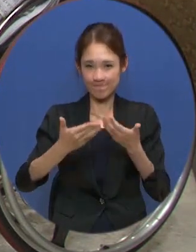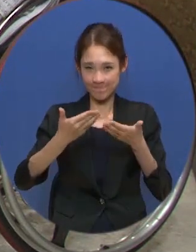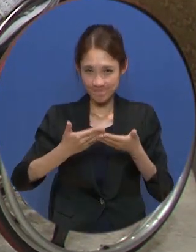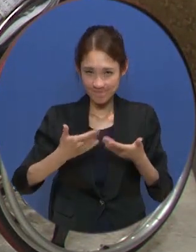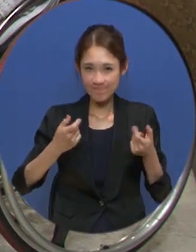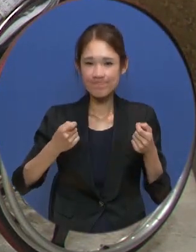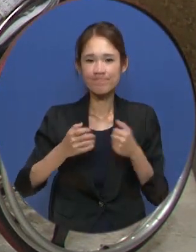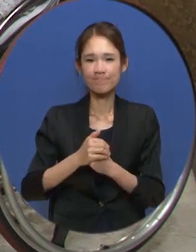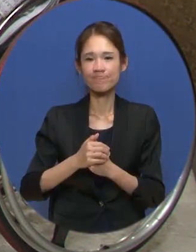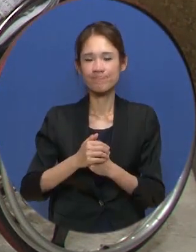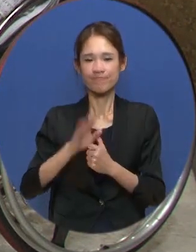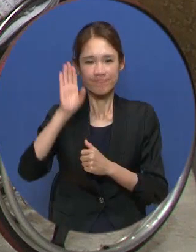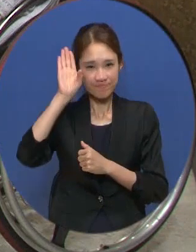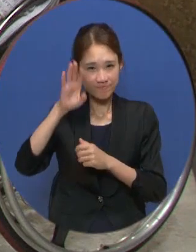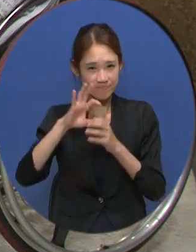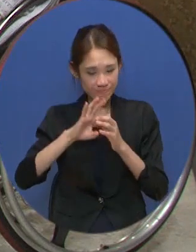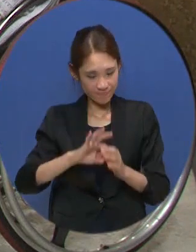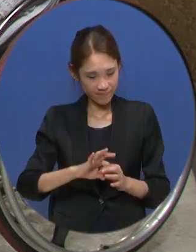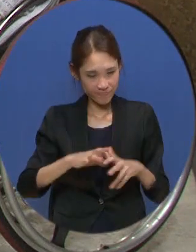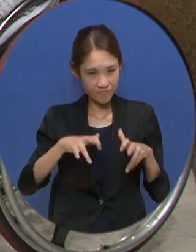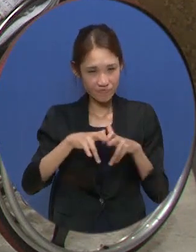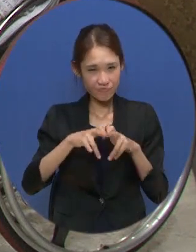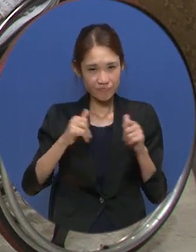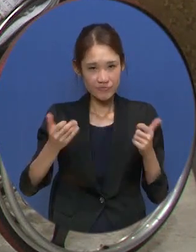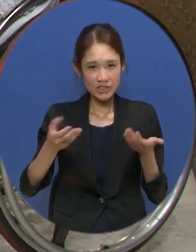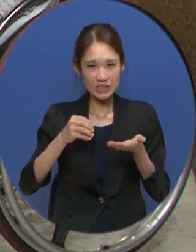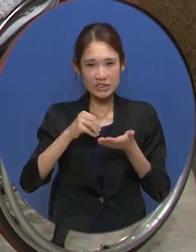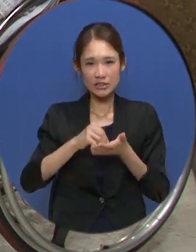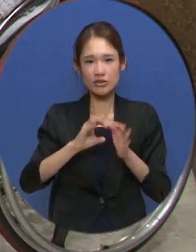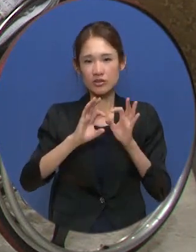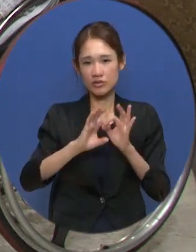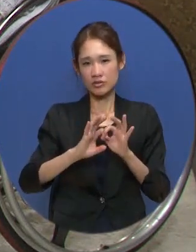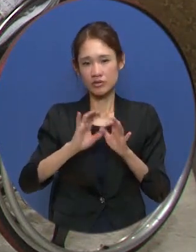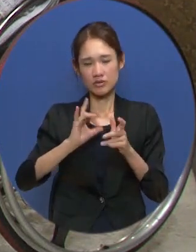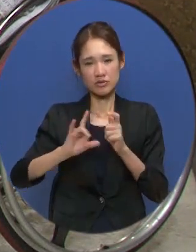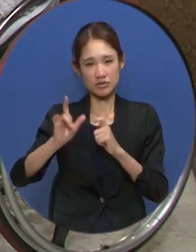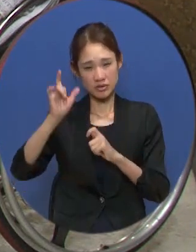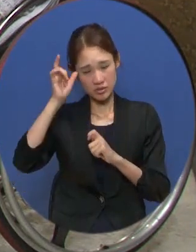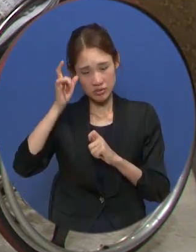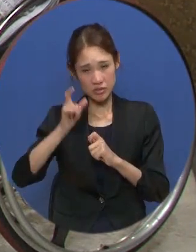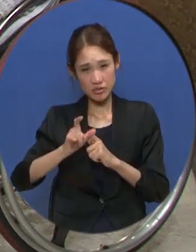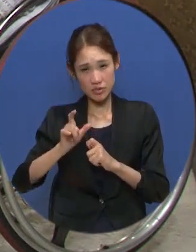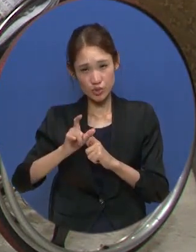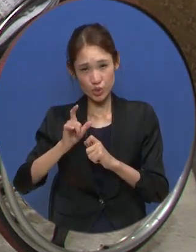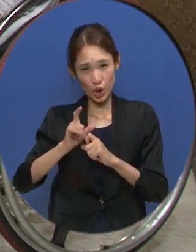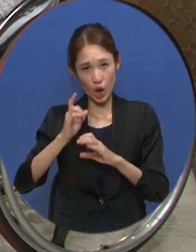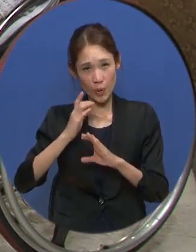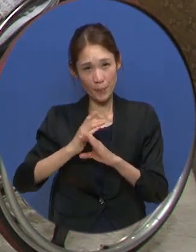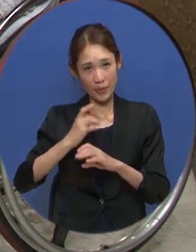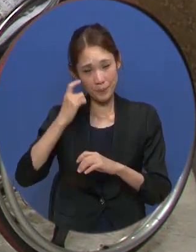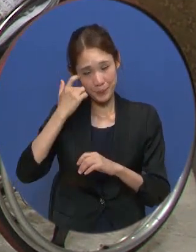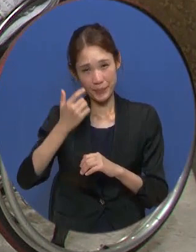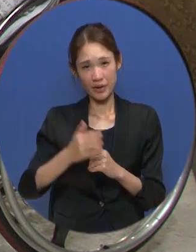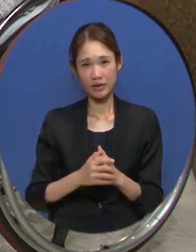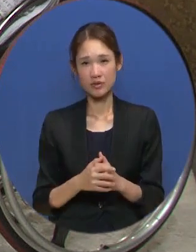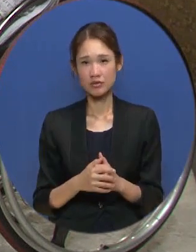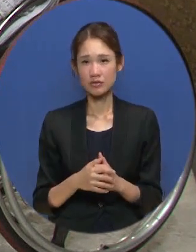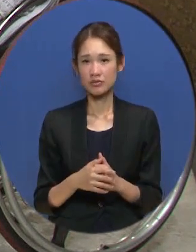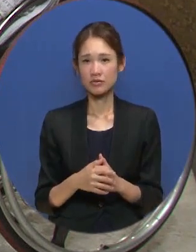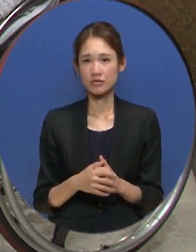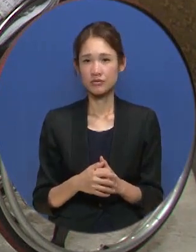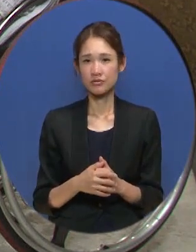말씀을 해주셨는데 앞으로도 계속해서 그런 장애인 일자리 부분에 대해서 좀 신경을 쓰실